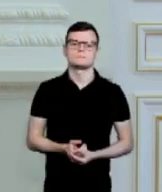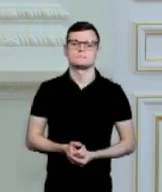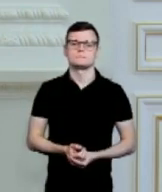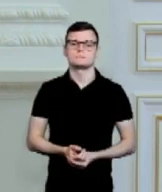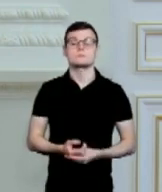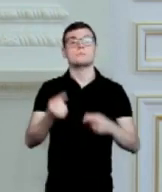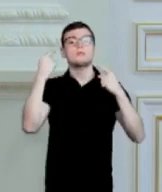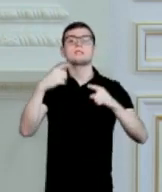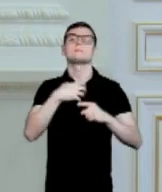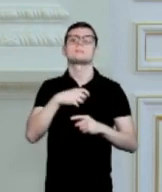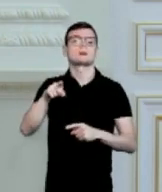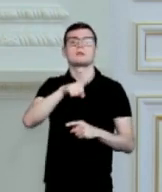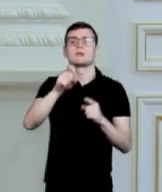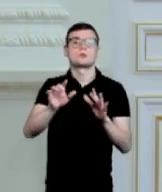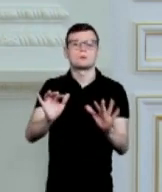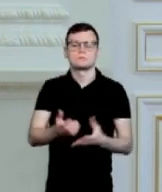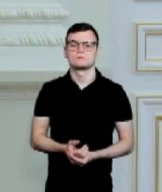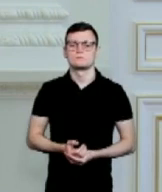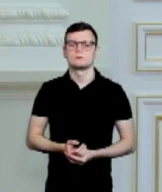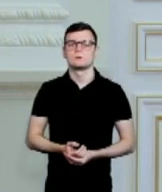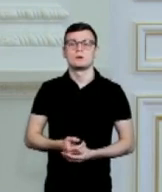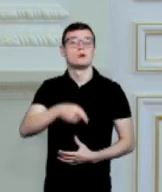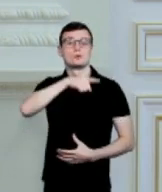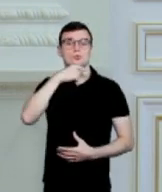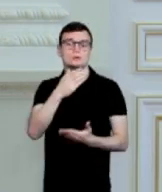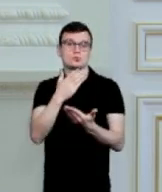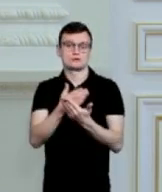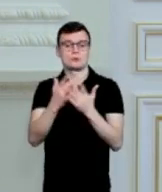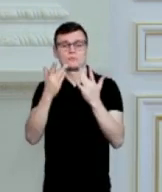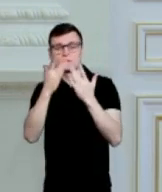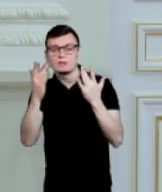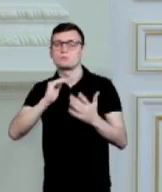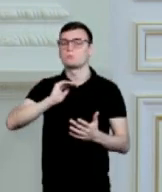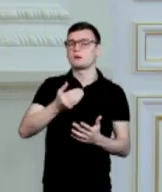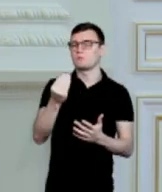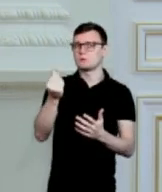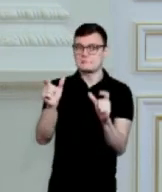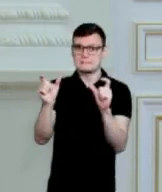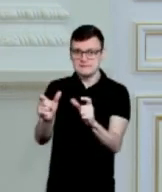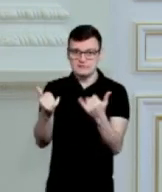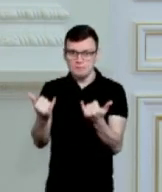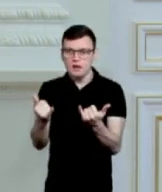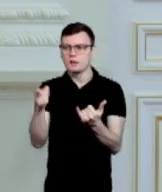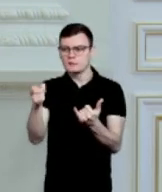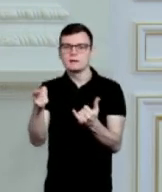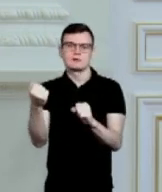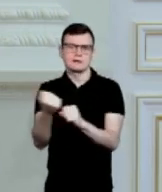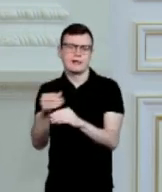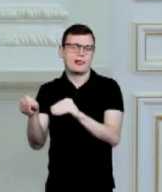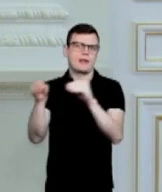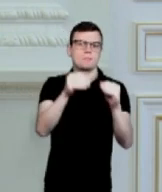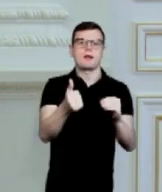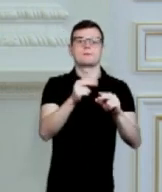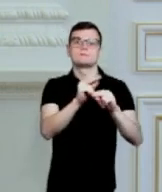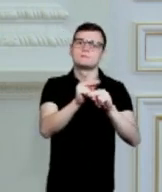svarbus klausimas – užšaldytų Rusijos viešų ir privačių lėšų panaudojimas Ukrainos atstatymui. Šis